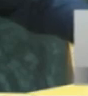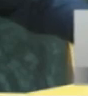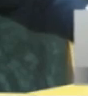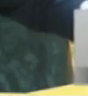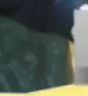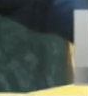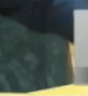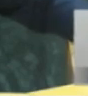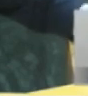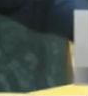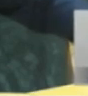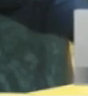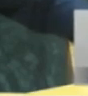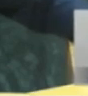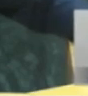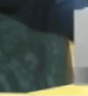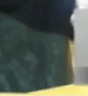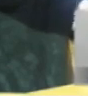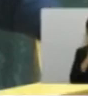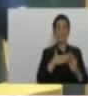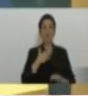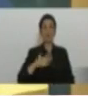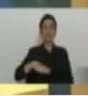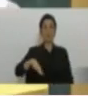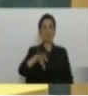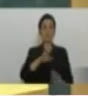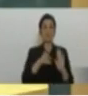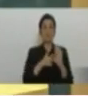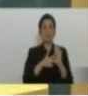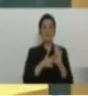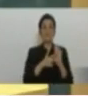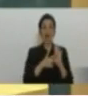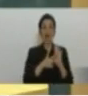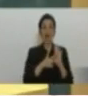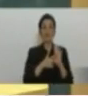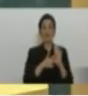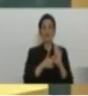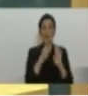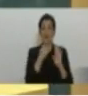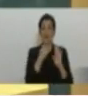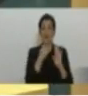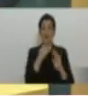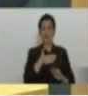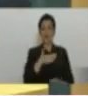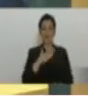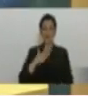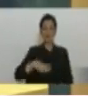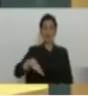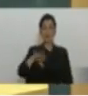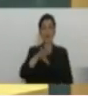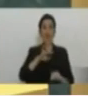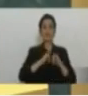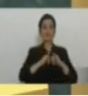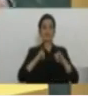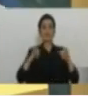მთელი ეს ცხოვრება ვიბზით ევროკავშირის ინტეგრაციისათვის და ძლივს მევაღწიეთ ერთ-ერთ მთავარ მიზანს, როგორც